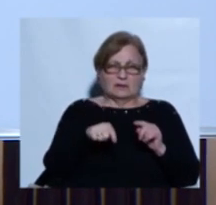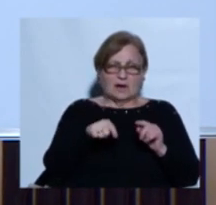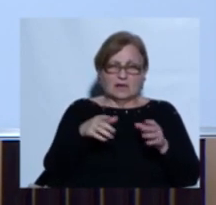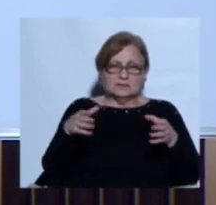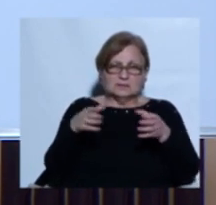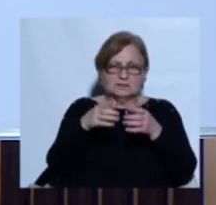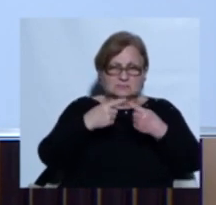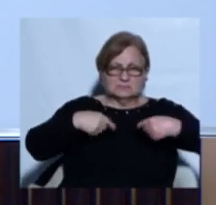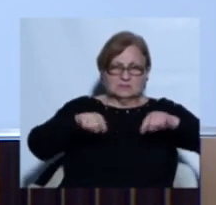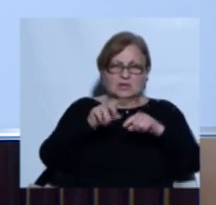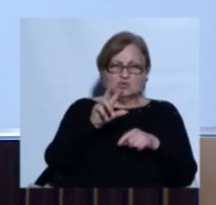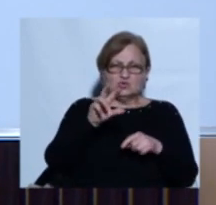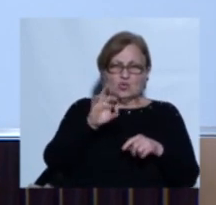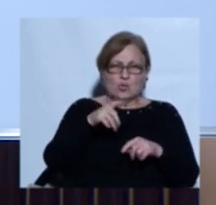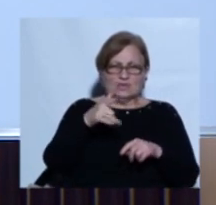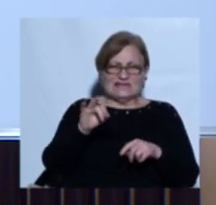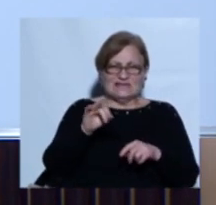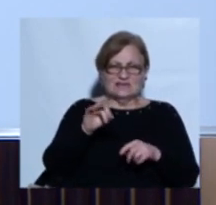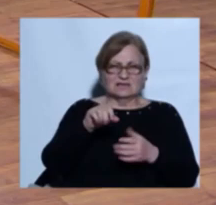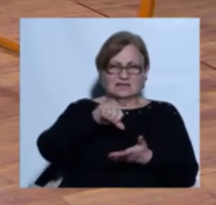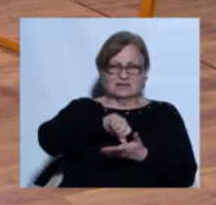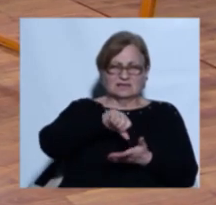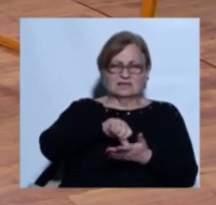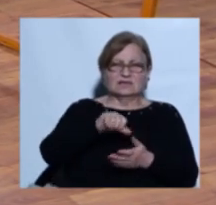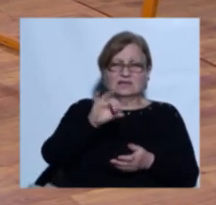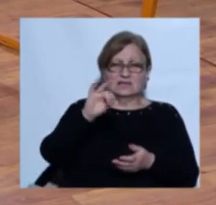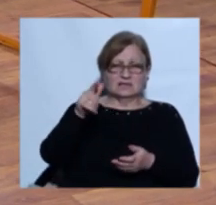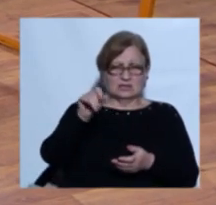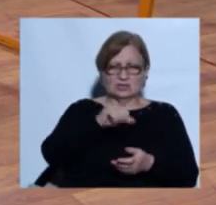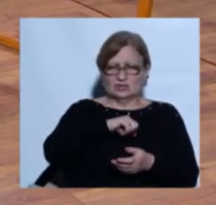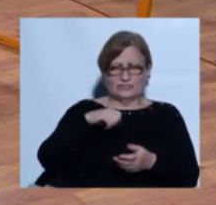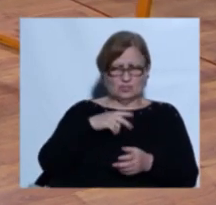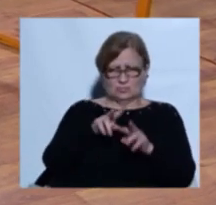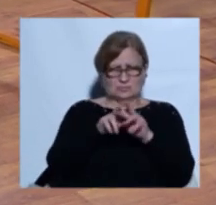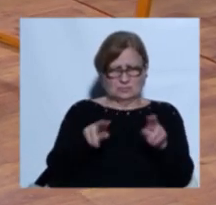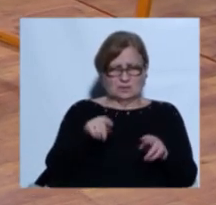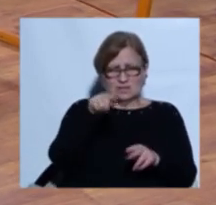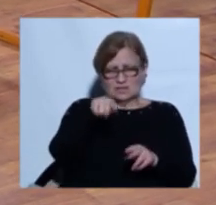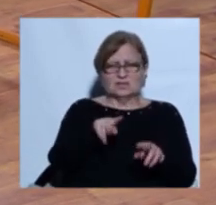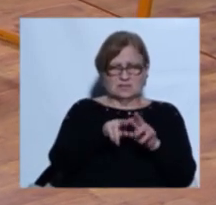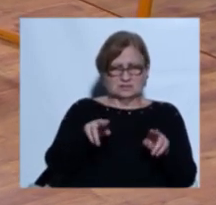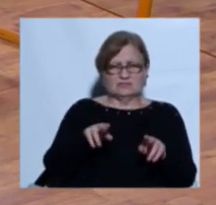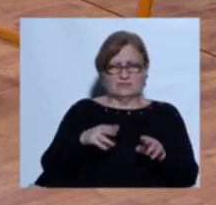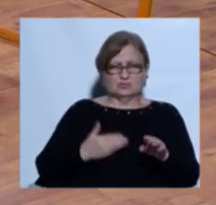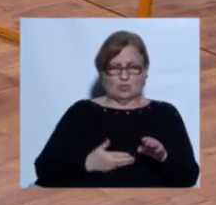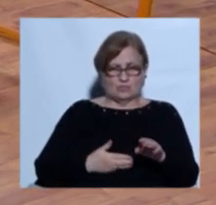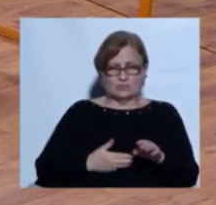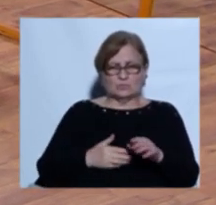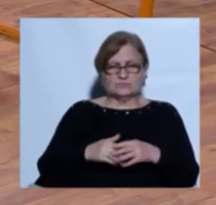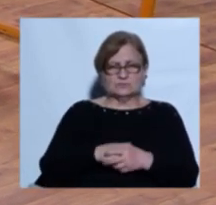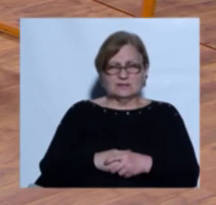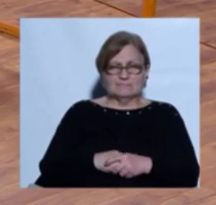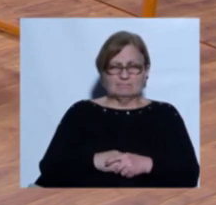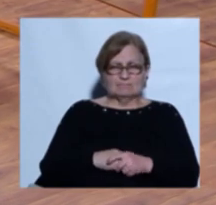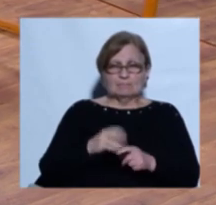ჯოგის, შეიძლება ითქვას, ერთგული წევრია იგიც, იგიც აბსოლუტურად იმავე ცხოვრების პრინციპით ცხოვრობს,